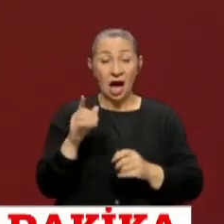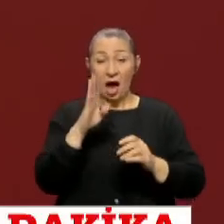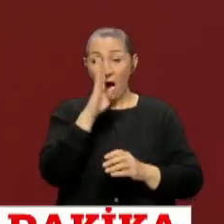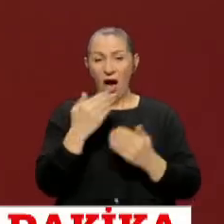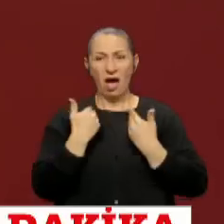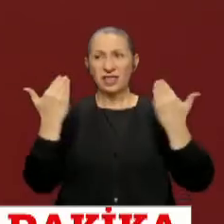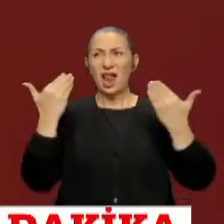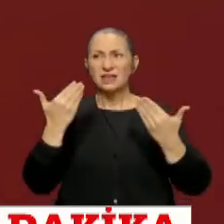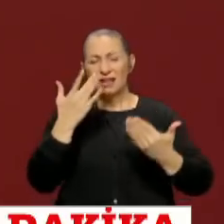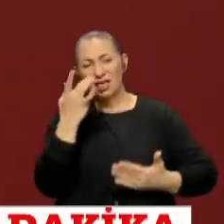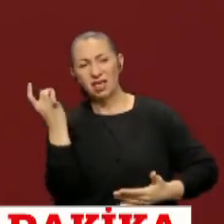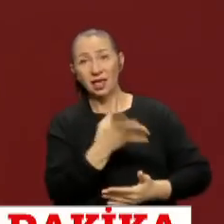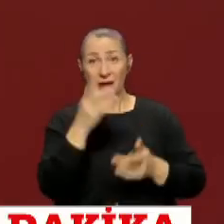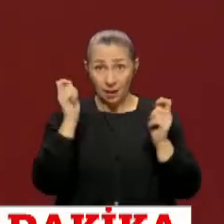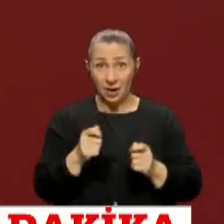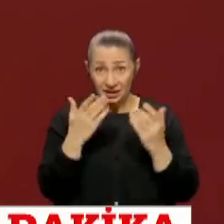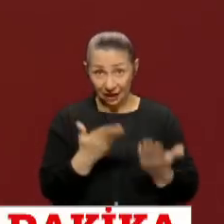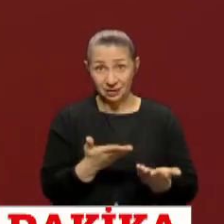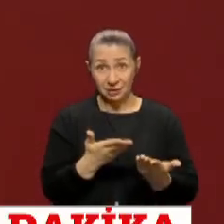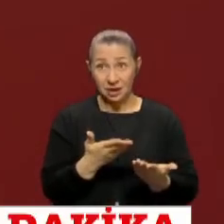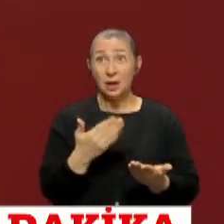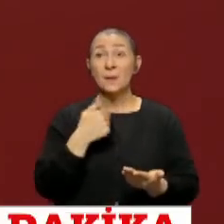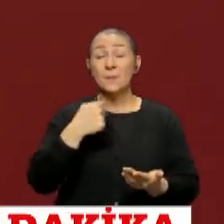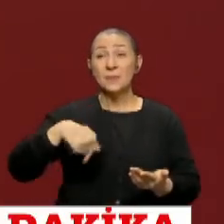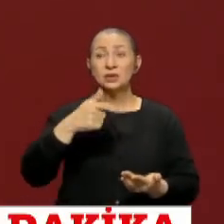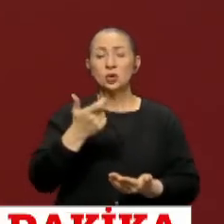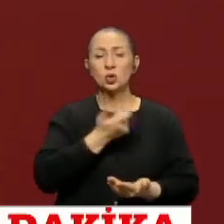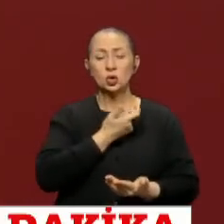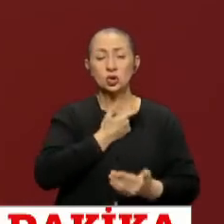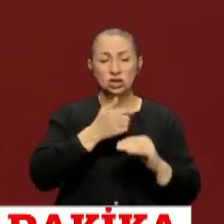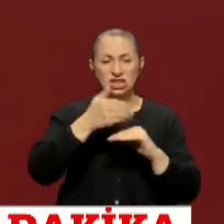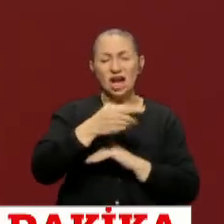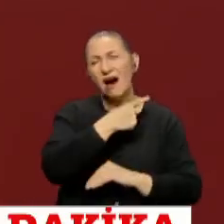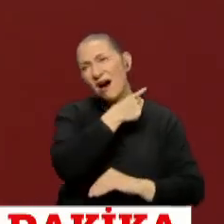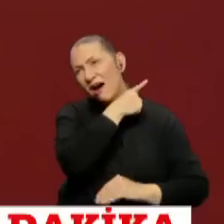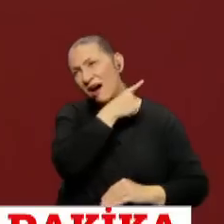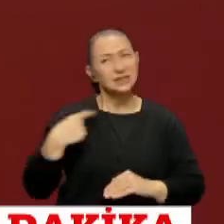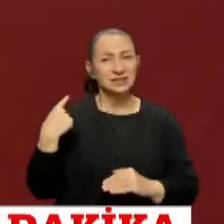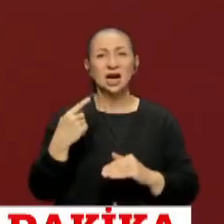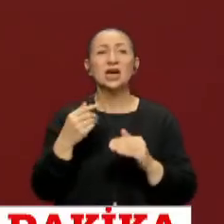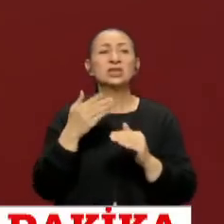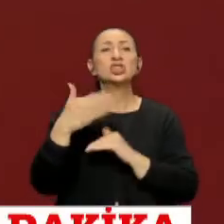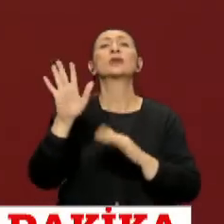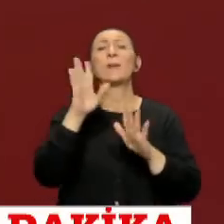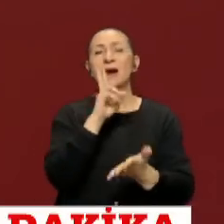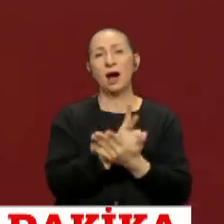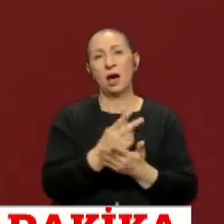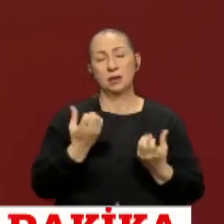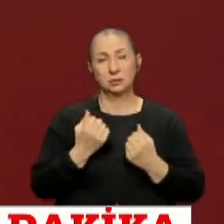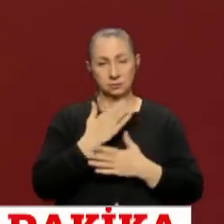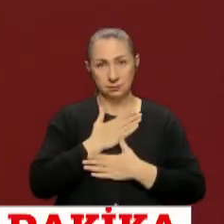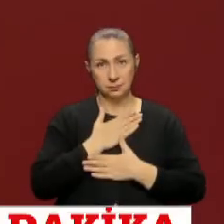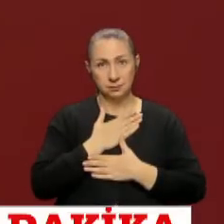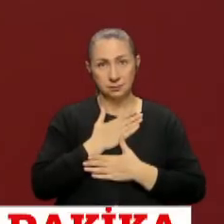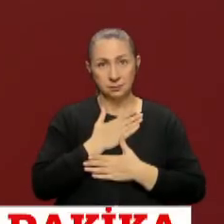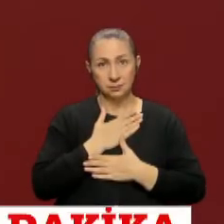adaleti çiğnerken, biz hukukun dışına asla çıkmamaya kararlıyız.